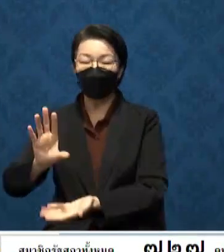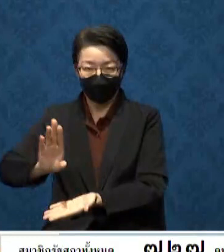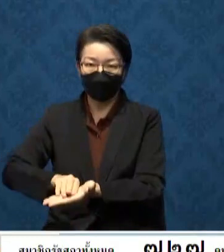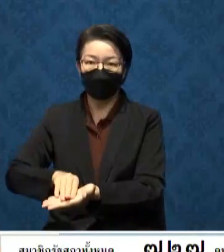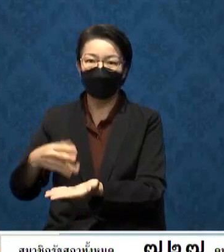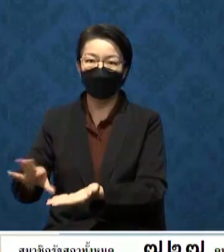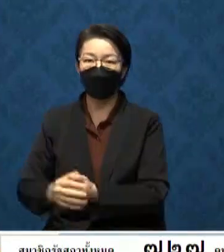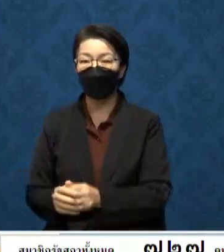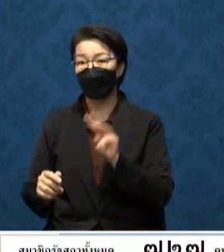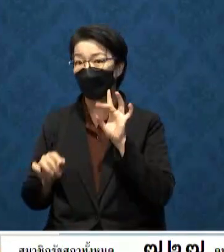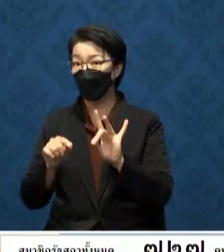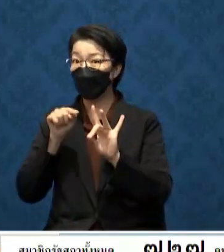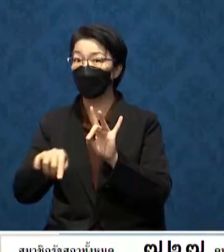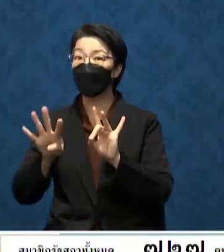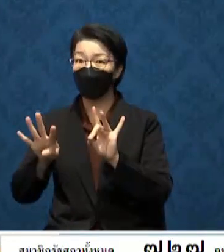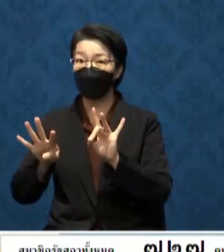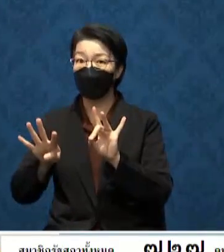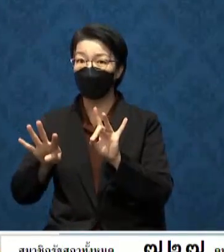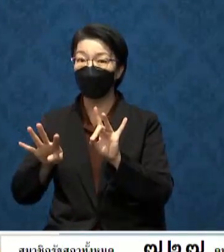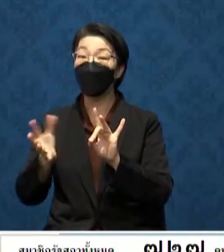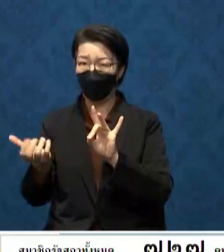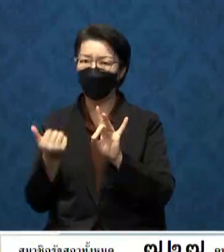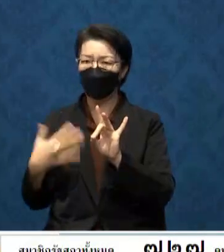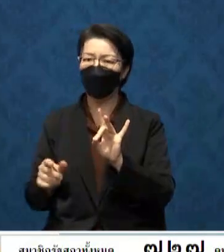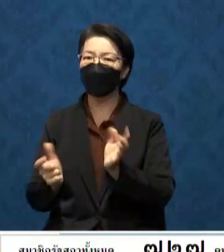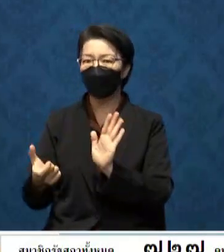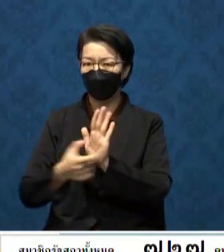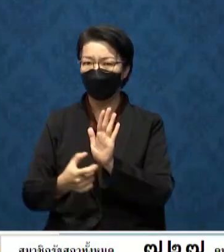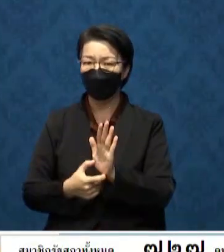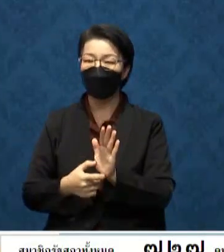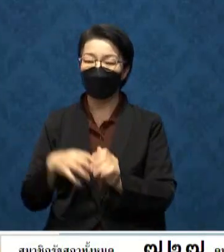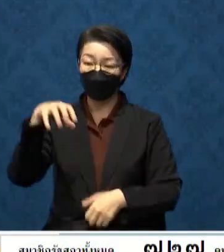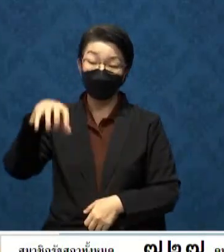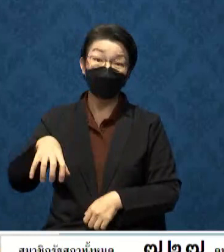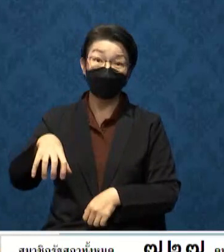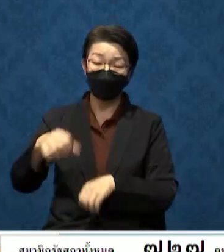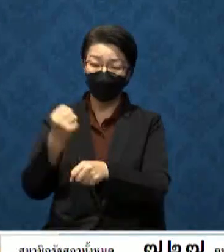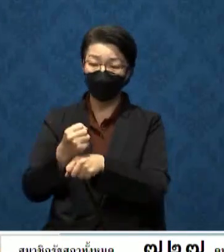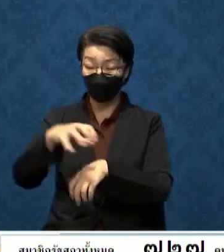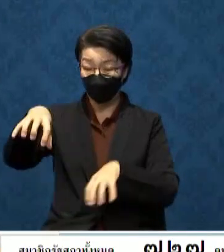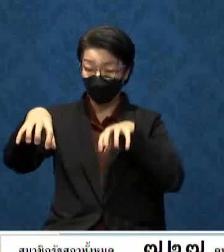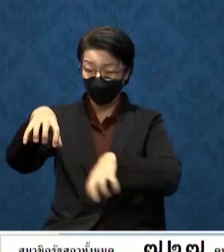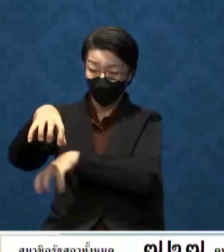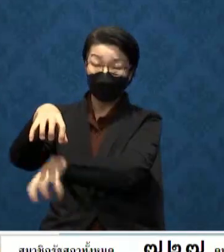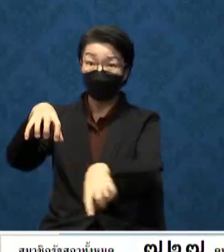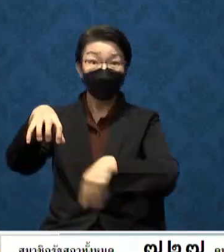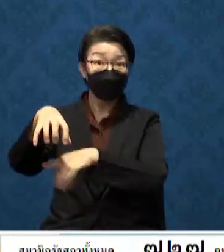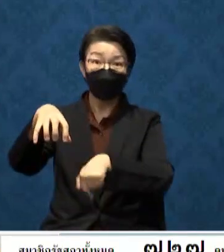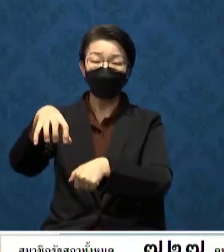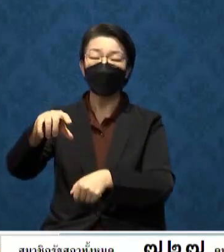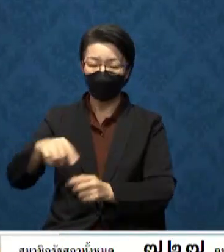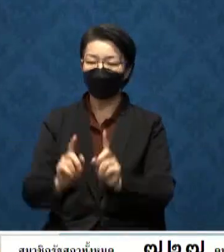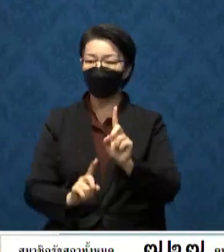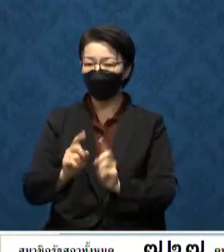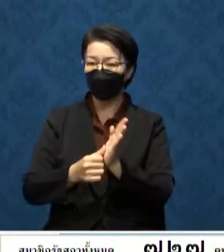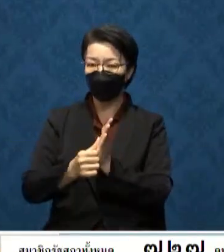ข้อ 8.4 อยู่แล้วครับคือการกำหนดให้หน่วยงานในกระบวนการยุติธรรมจะต้องมีการปรับปรุงอย่างต่อเนื่